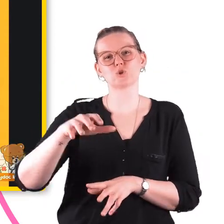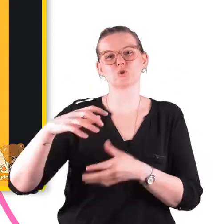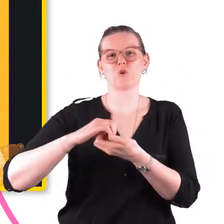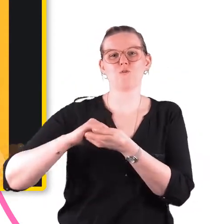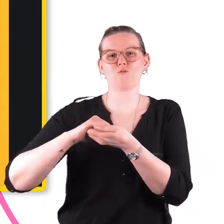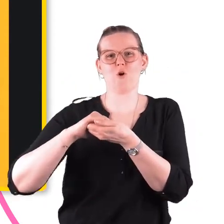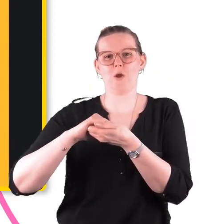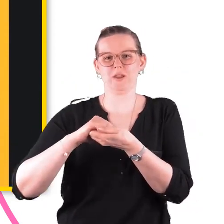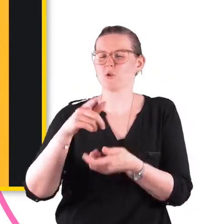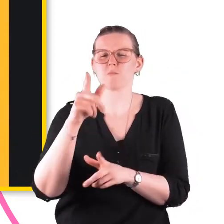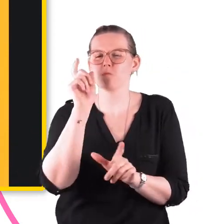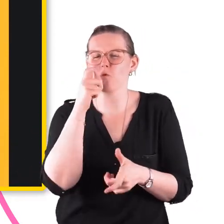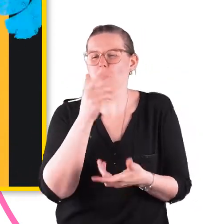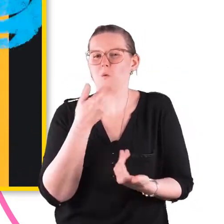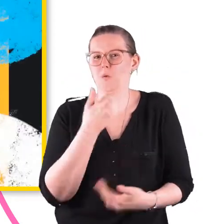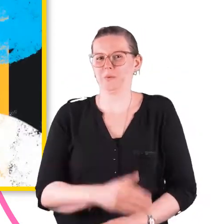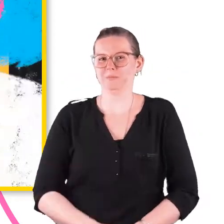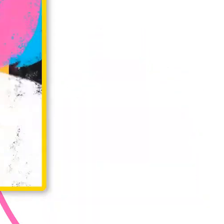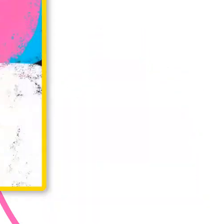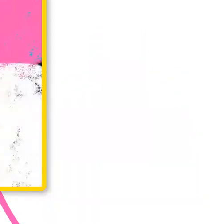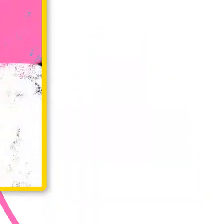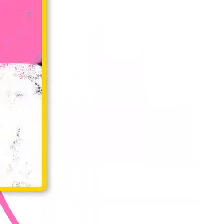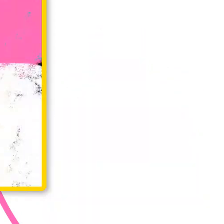der macht garantiert nicht müde.